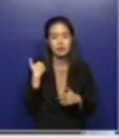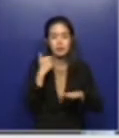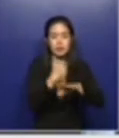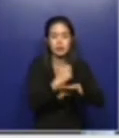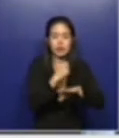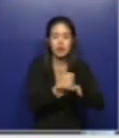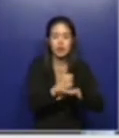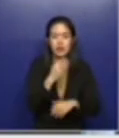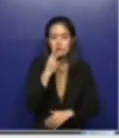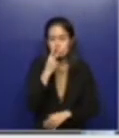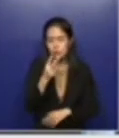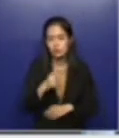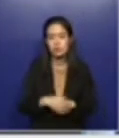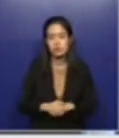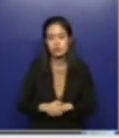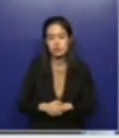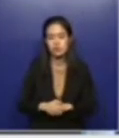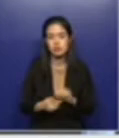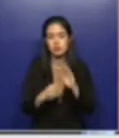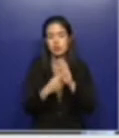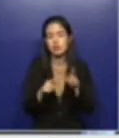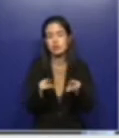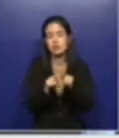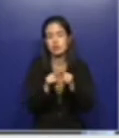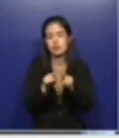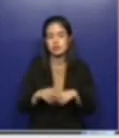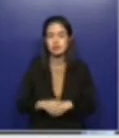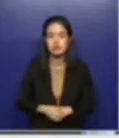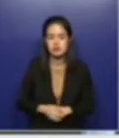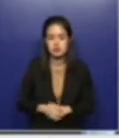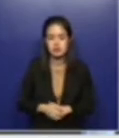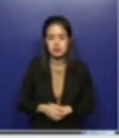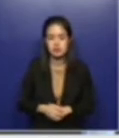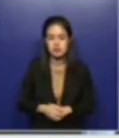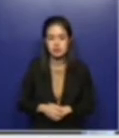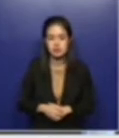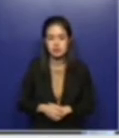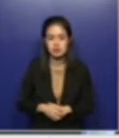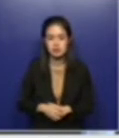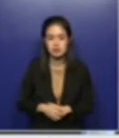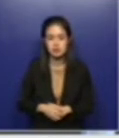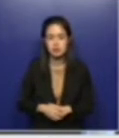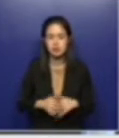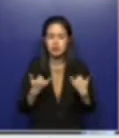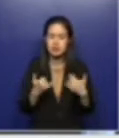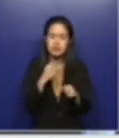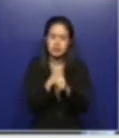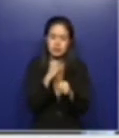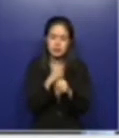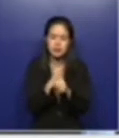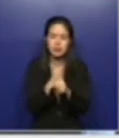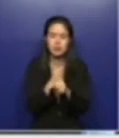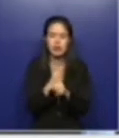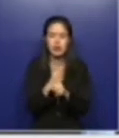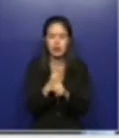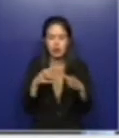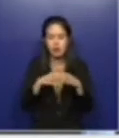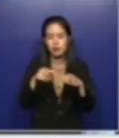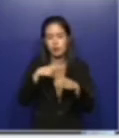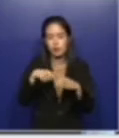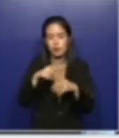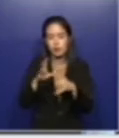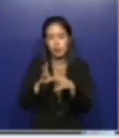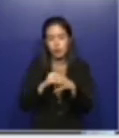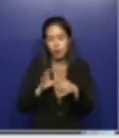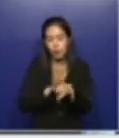างนี้ถ้าคุณก็ปล่อยอยู่เสมือนกับการดำเนินการในการควบคุมโรคโควิดของประเทศไทยครั้งแรกสุ